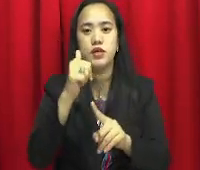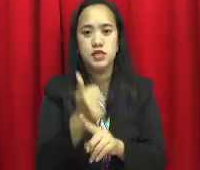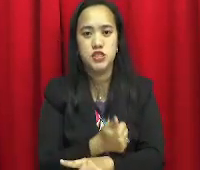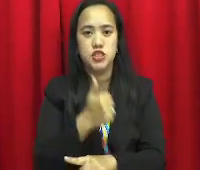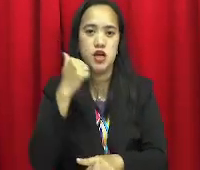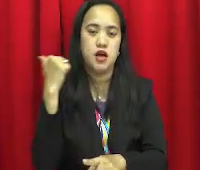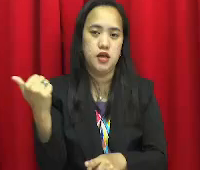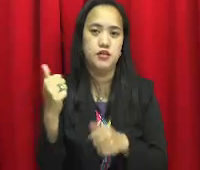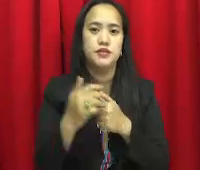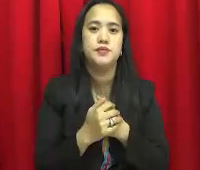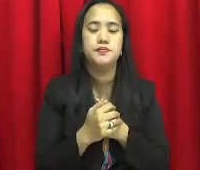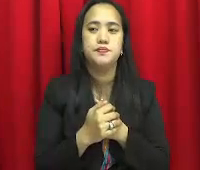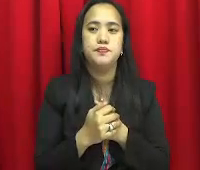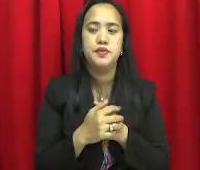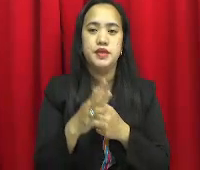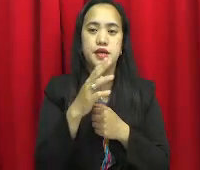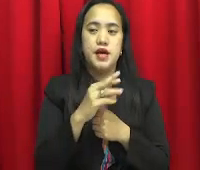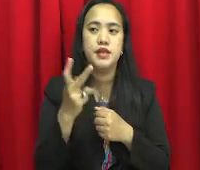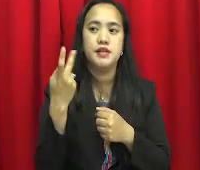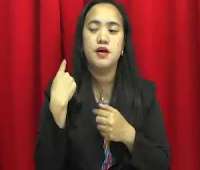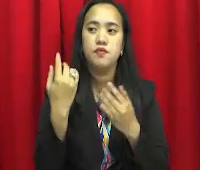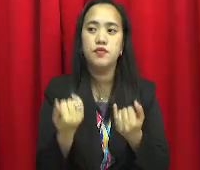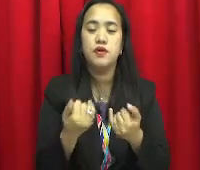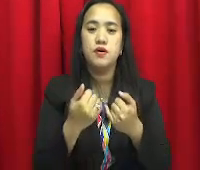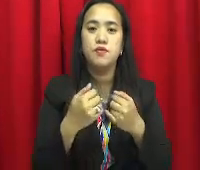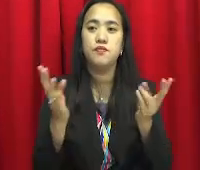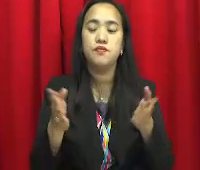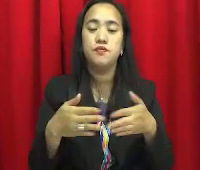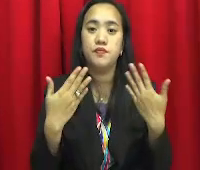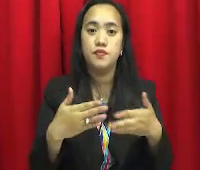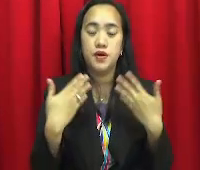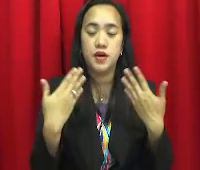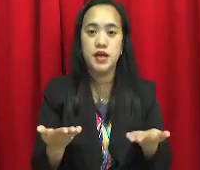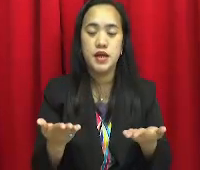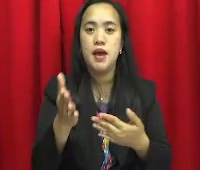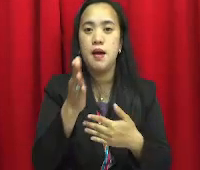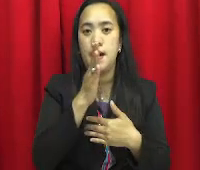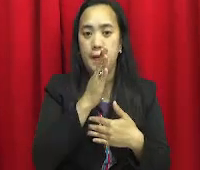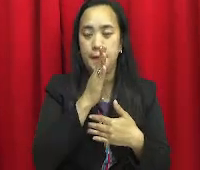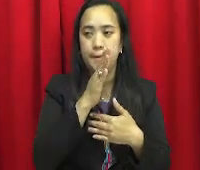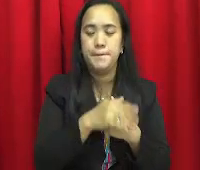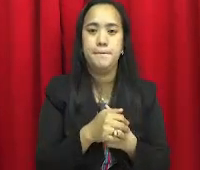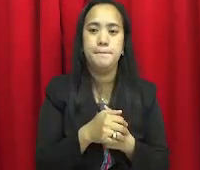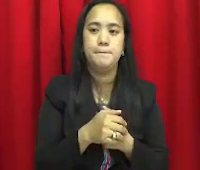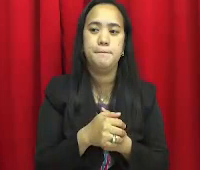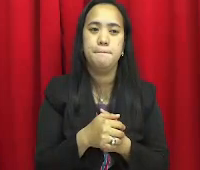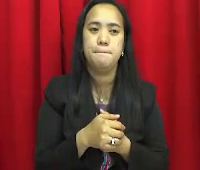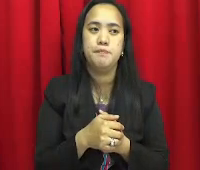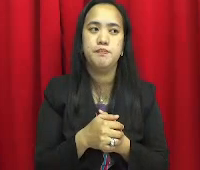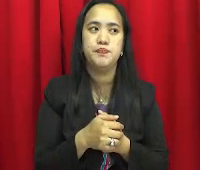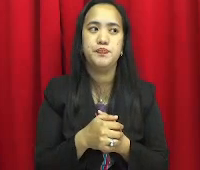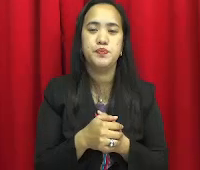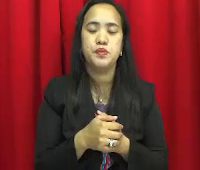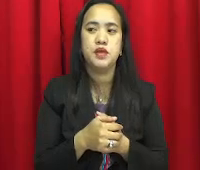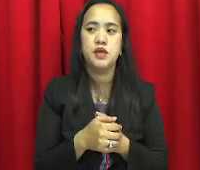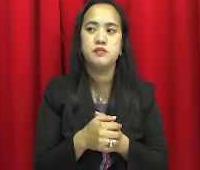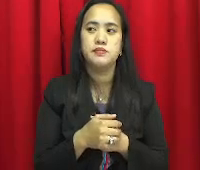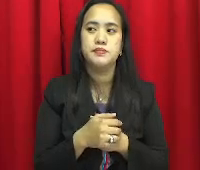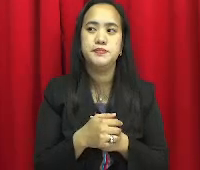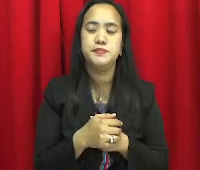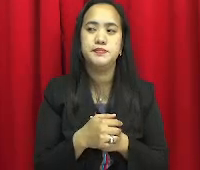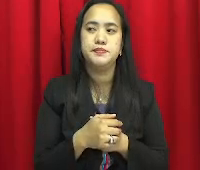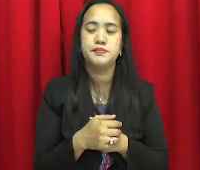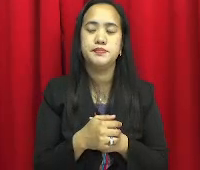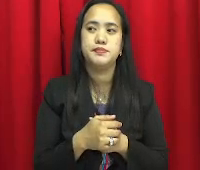Mainit ang pagiging kasiyahan ng bilang mag-asawa. Amen. Yan yes, ang maganda niyan. Opo. Alright? Go ahead.